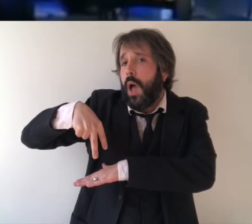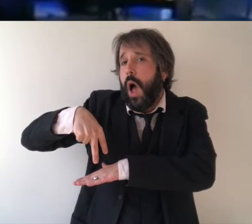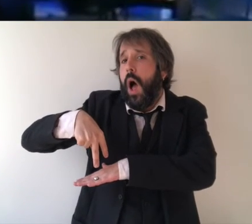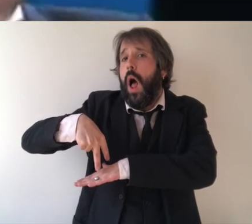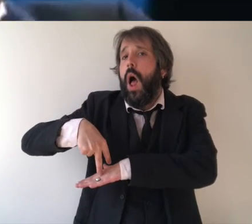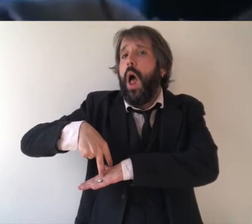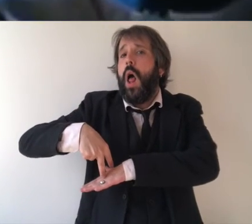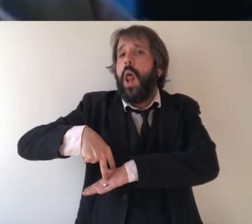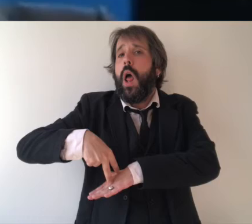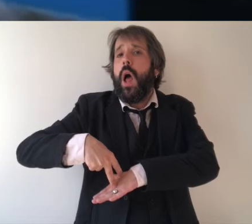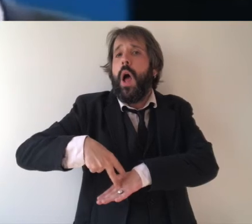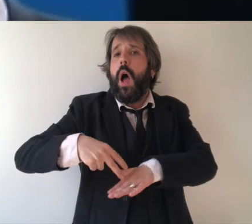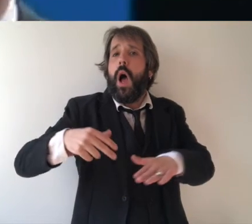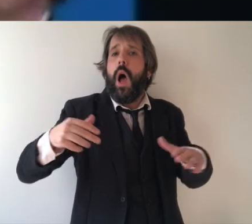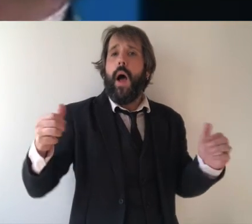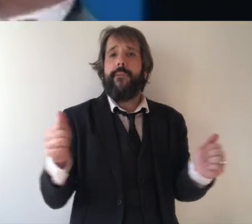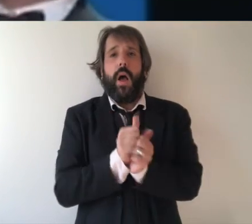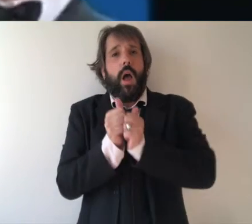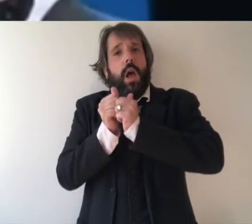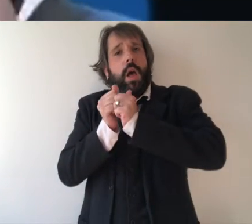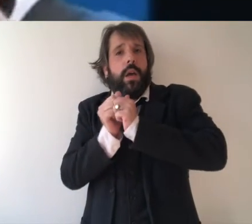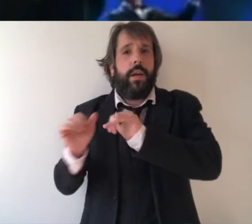descendras du ciel